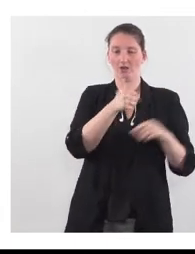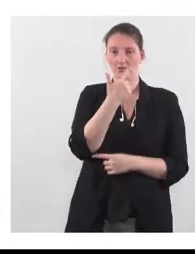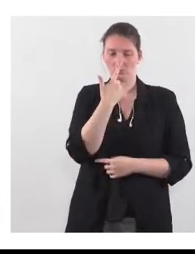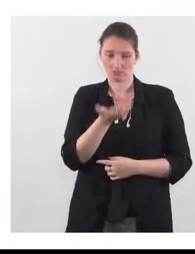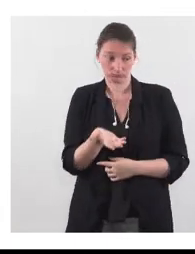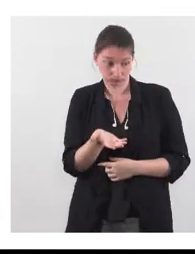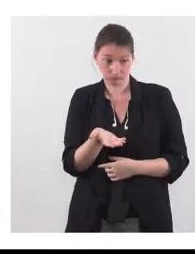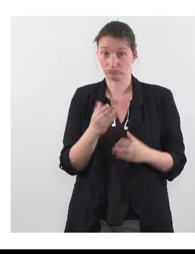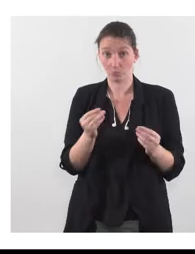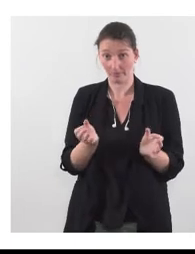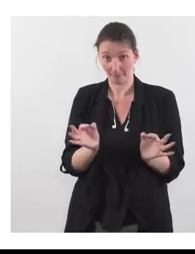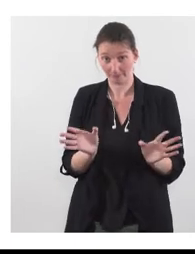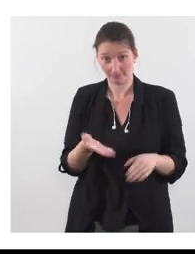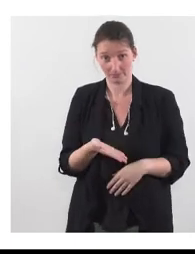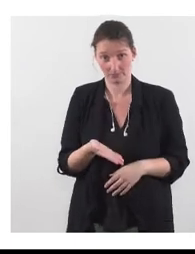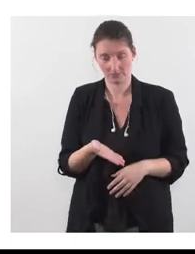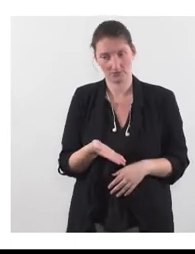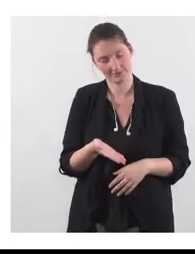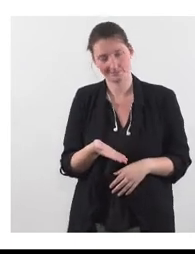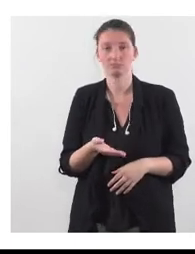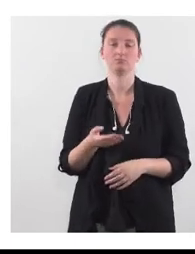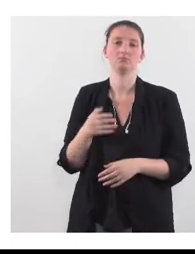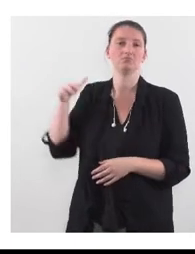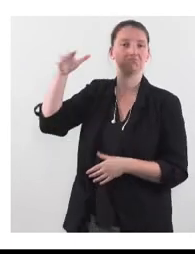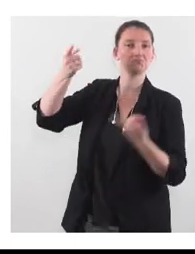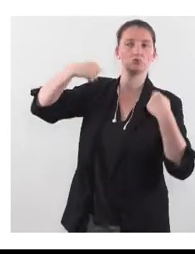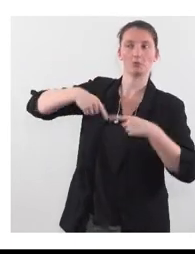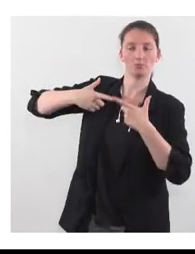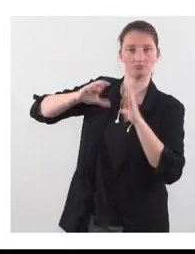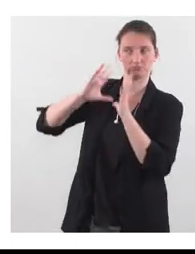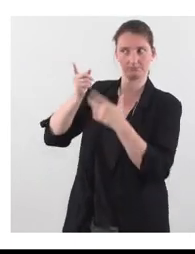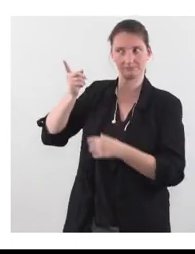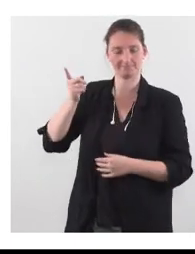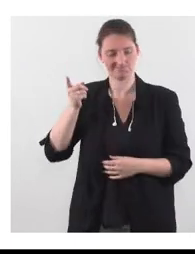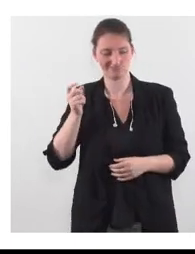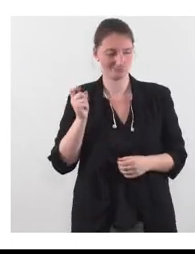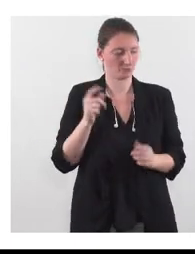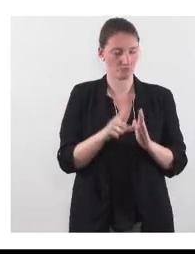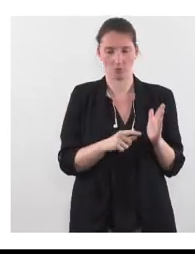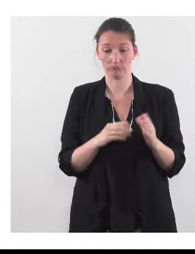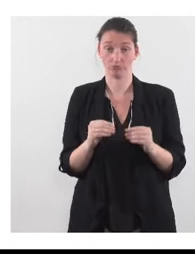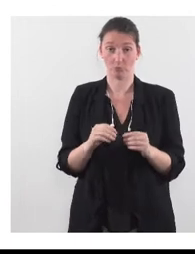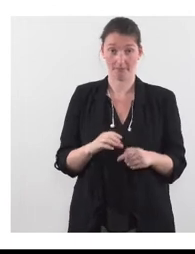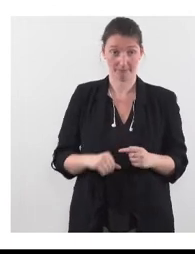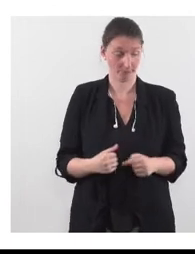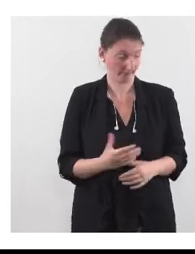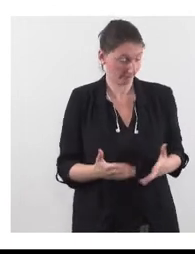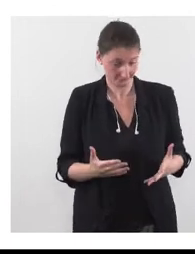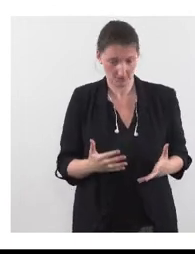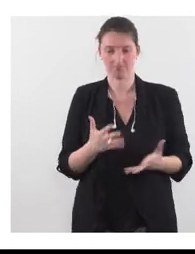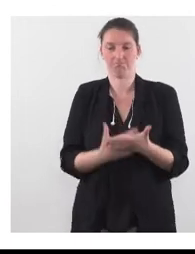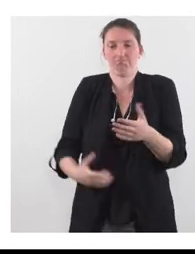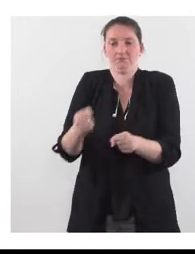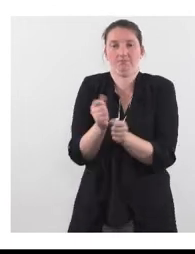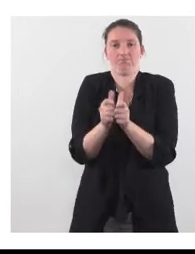peu appliquée. Et donc, les autorités ont décidé de créer cette institution, avant que l'on parle d'organe de promotion de l'égalité, pour